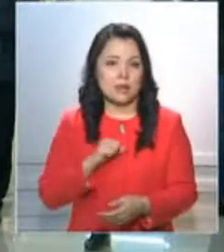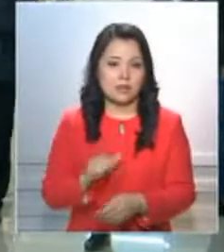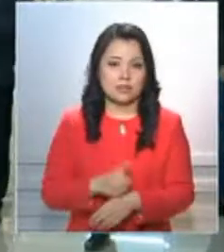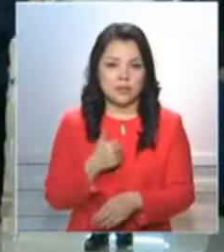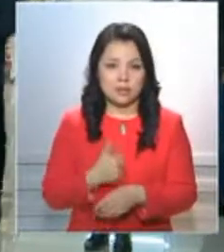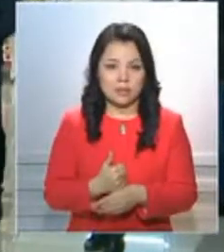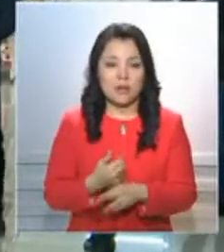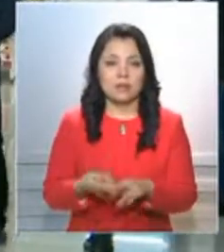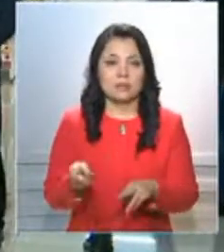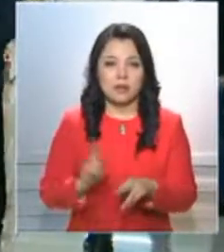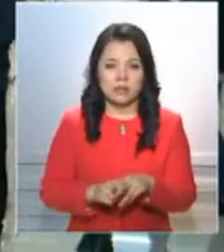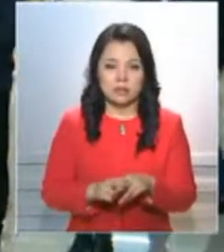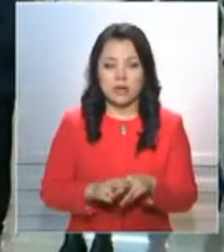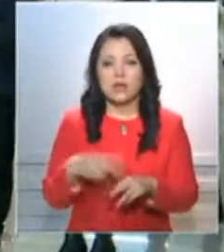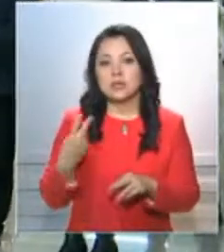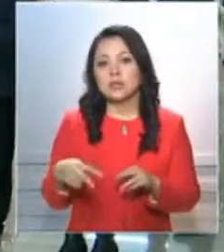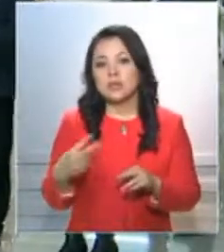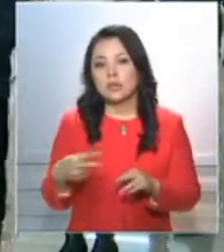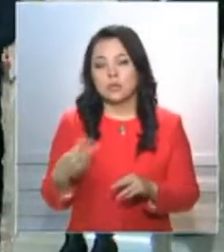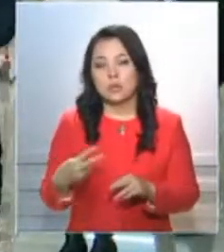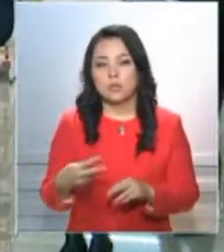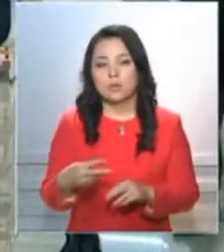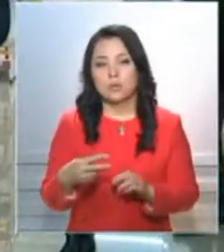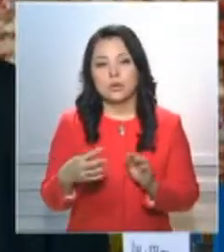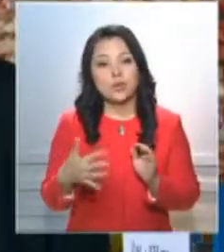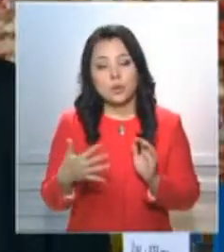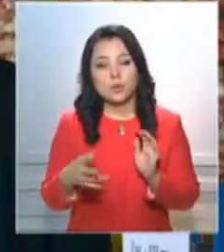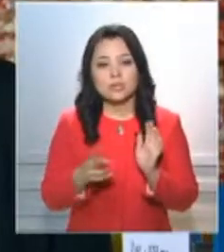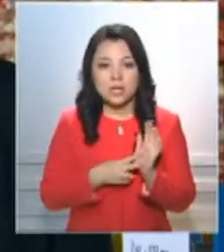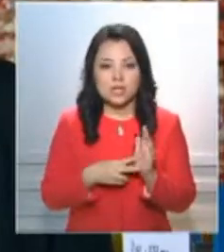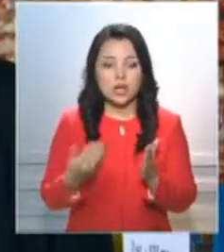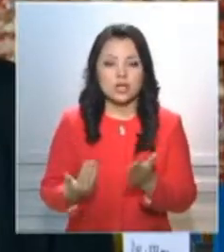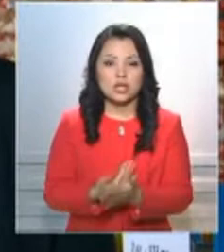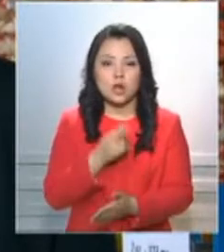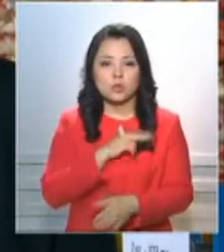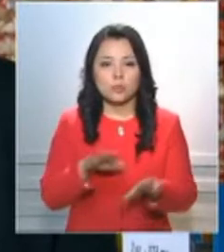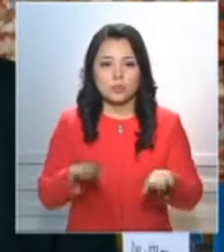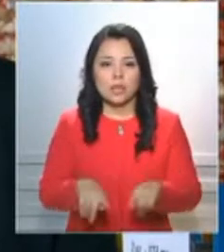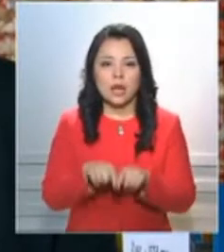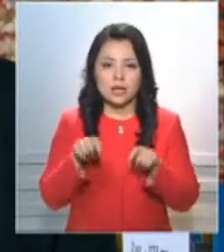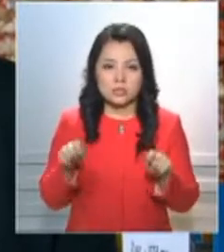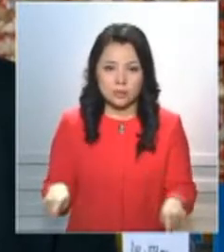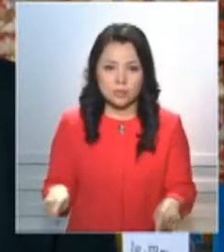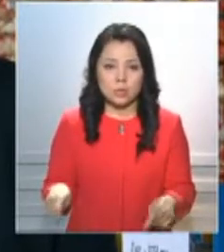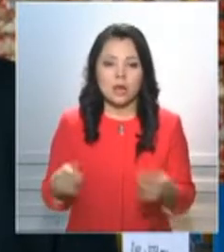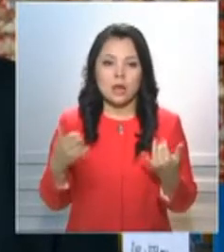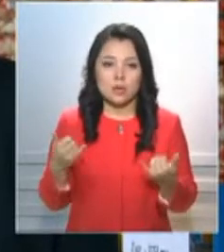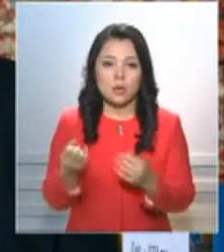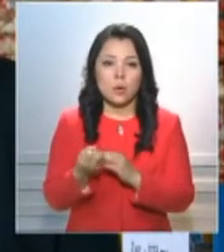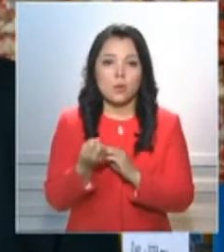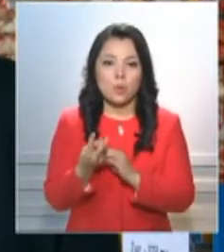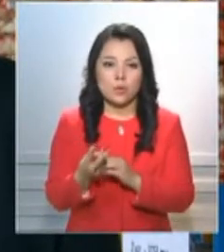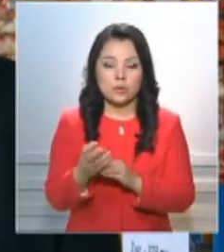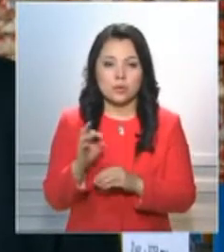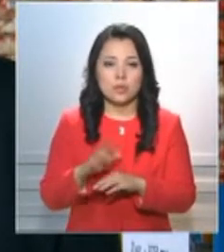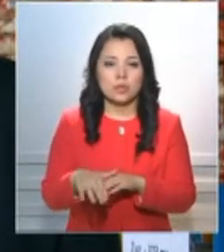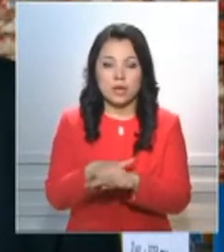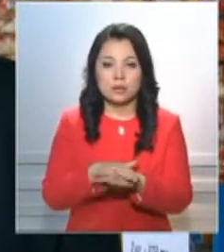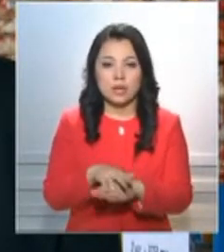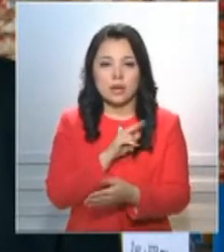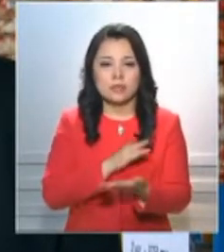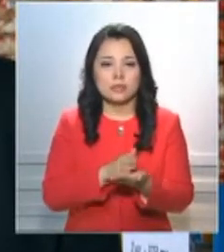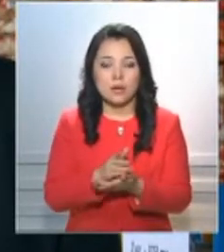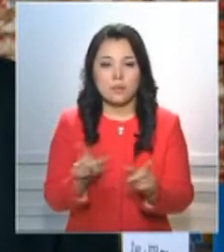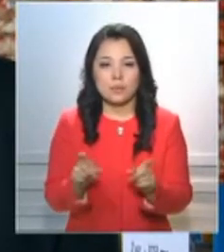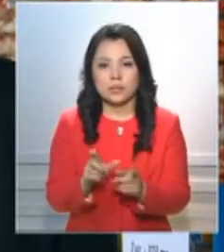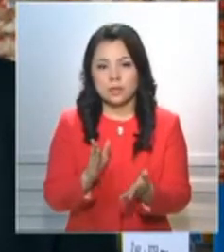жерде 27 жаңа жұмыс орындары ашылып тұр. Қалада енді бүгінгі 12 әлеуметтік дүкен жұмыс жасап